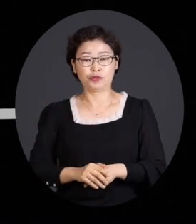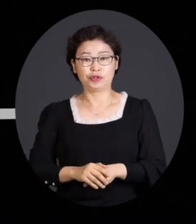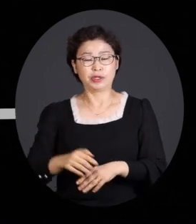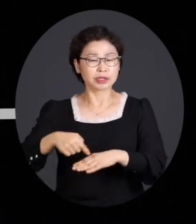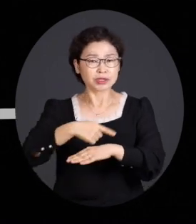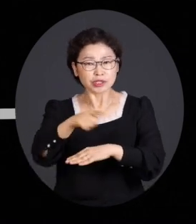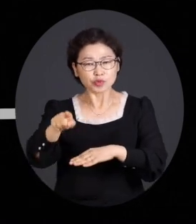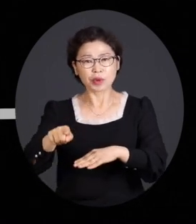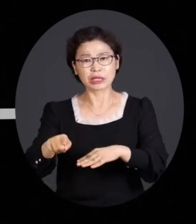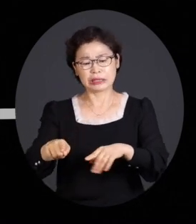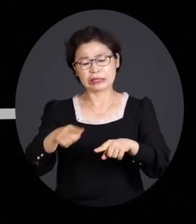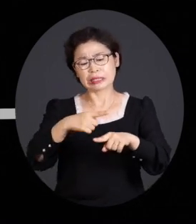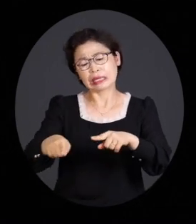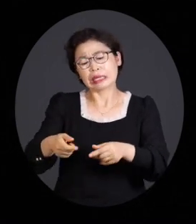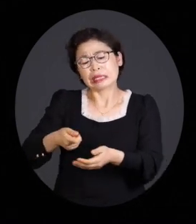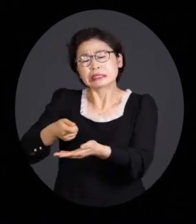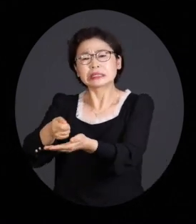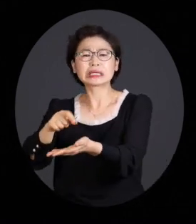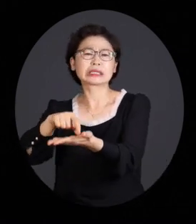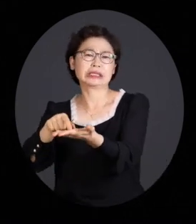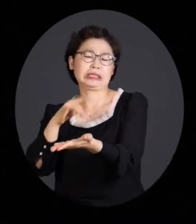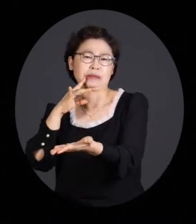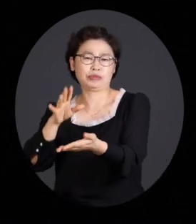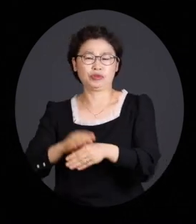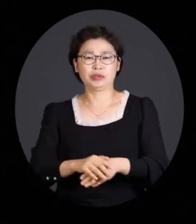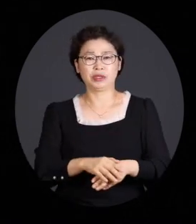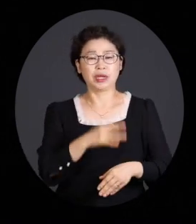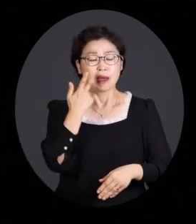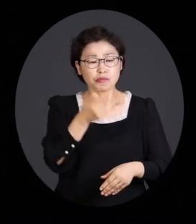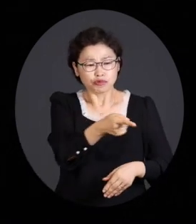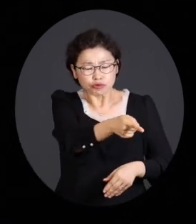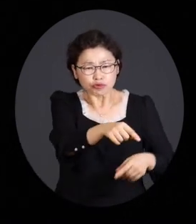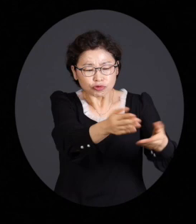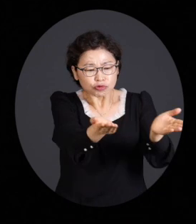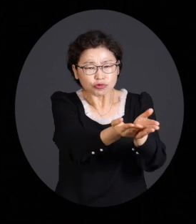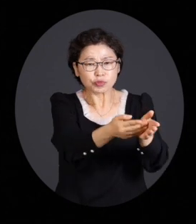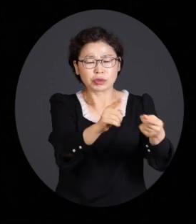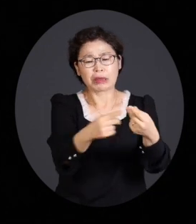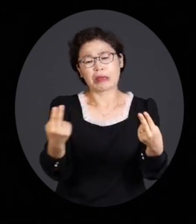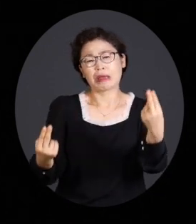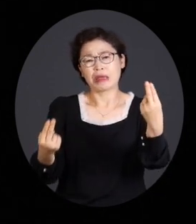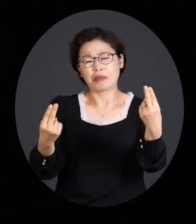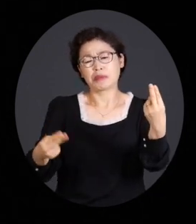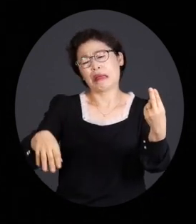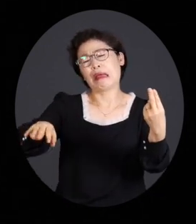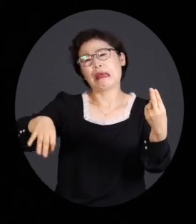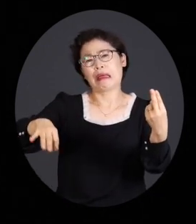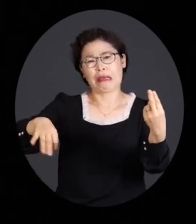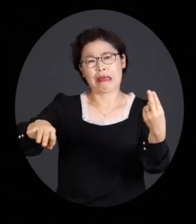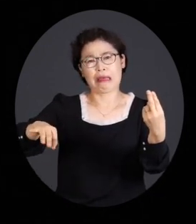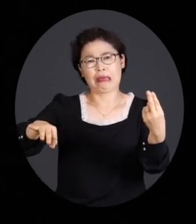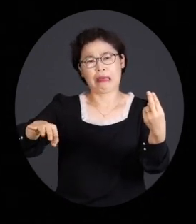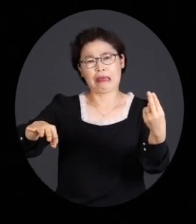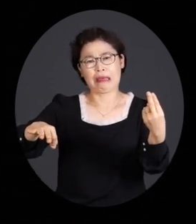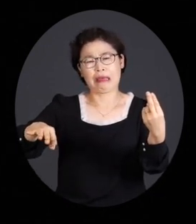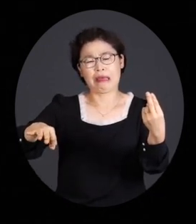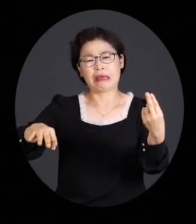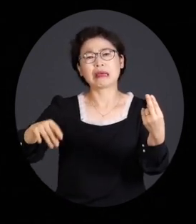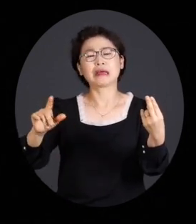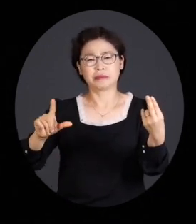나머지는 죽창 정도였습니다. 미군 장비로 무장한 이 토벌대에 비해 턱없이 부족하고